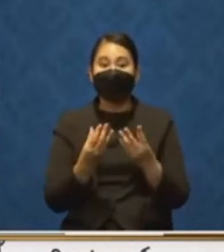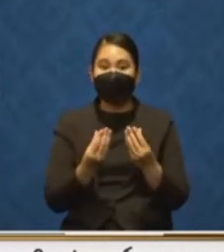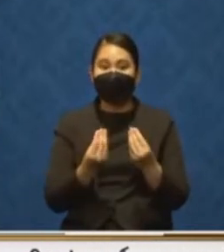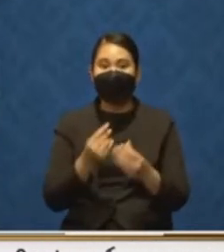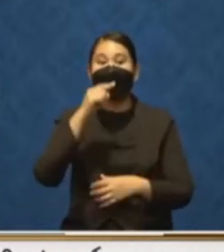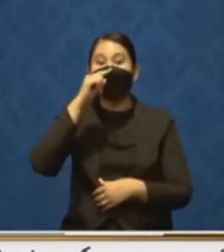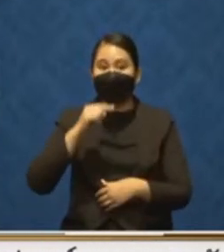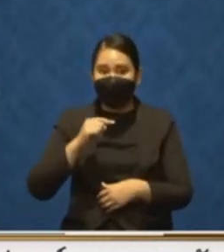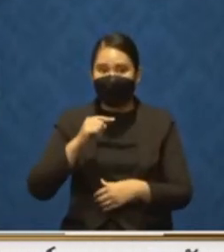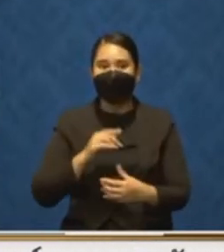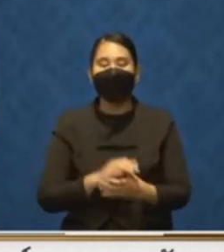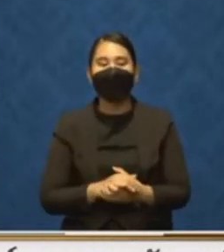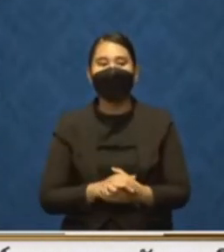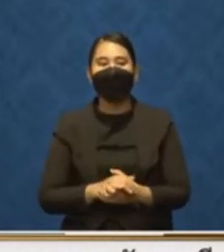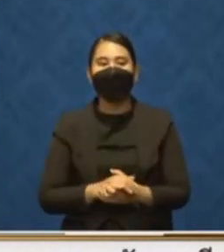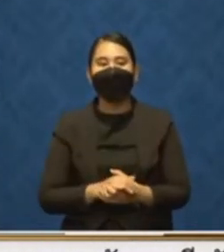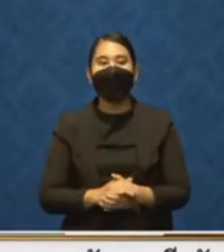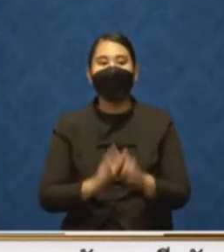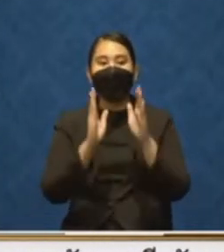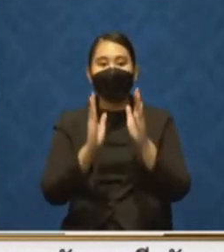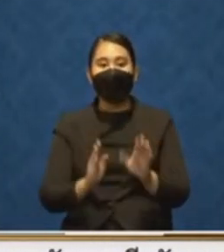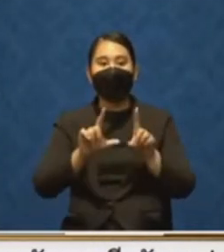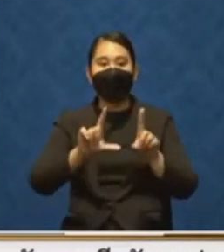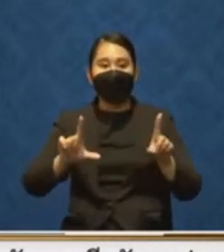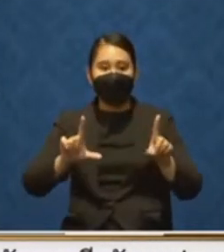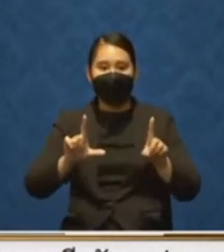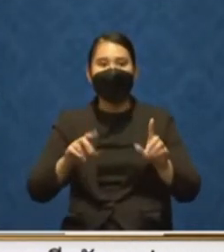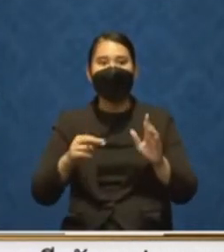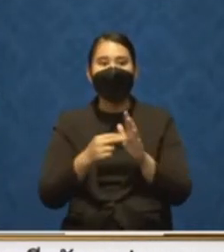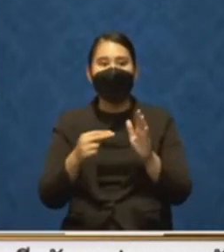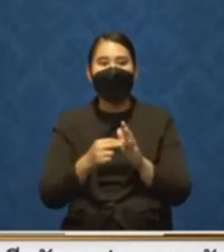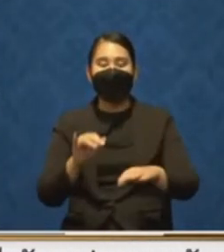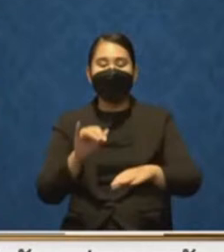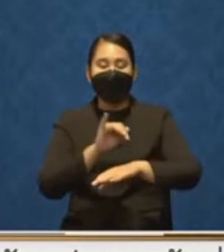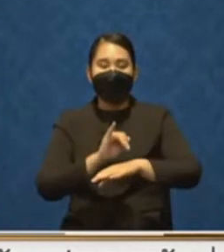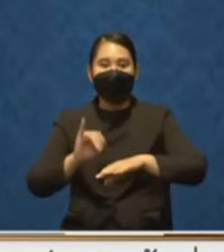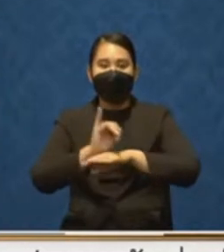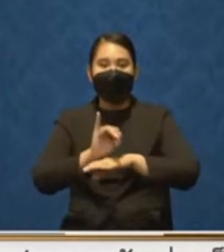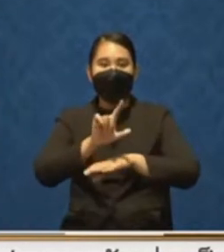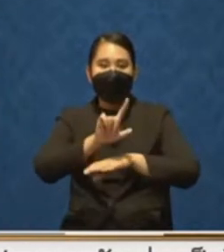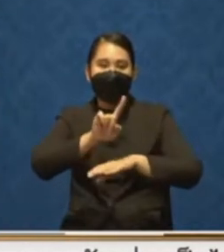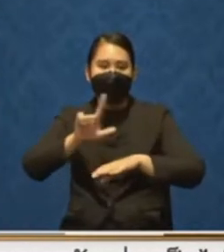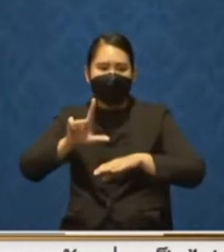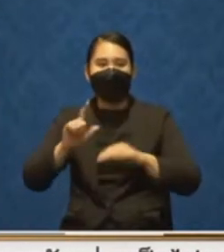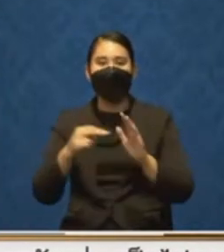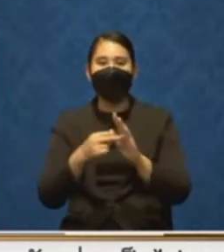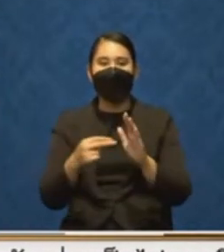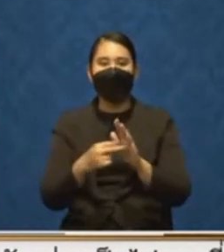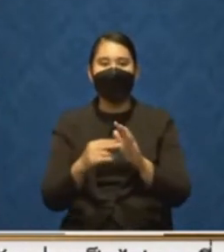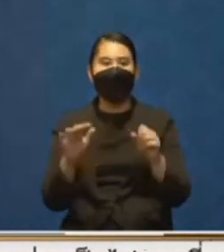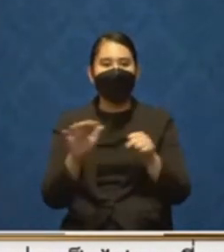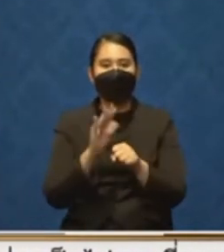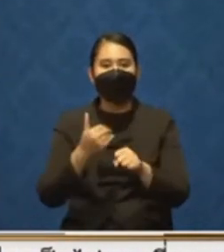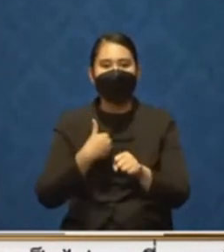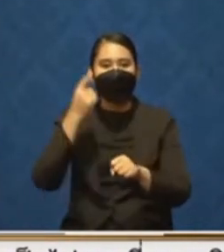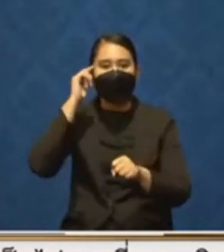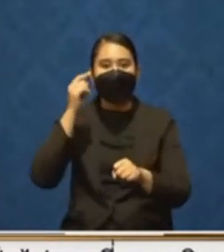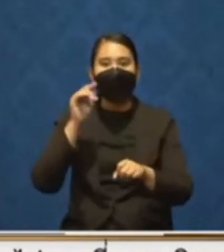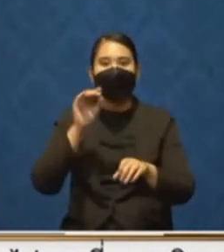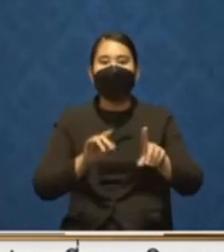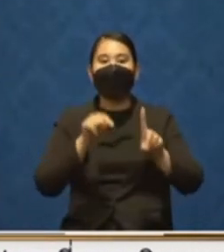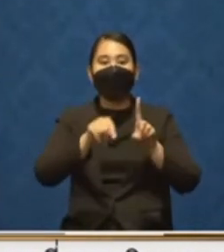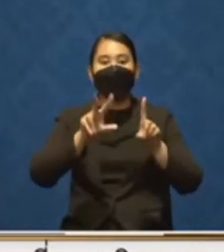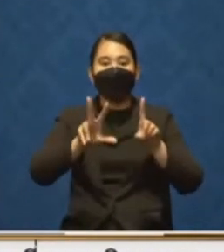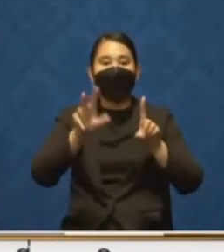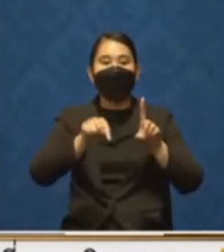เรียนว่าไม่รวมทั้งหมดได้เด็กละลายที่ว่าเนี่ยมันก็ไม่เกิน 1ล้านไร่ถึงจะคบหรือเปล่ายังไม่รู้นะคิดไปร้อย 0.3ของประเทศไทยทั้งหมด